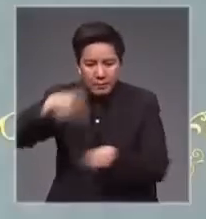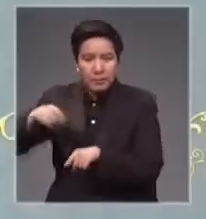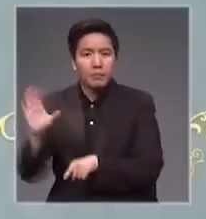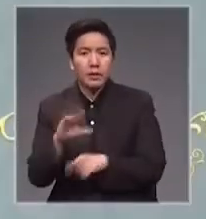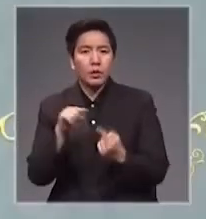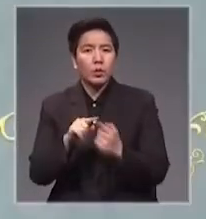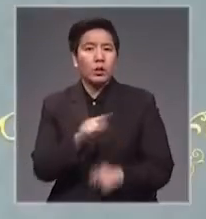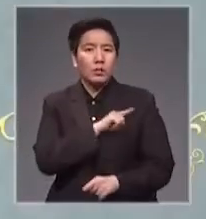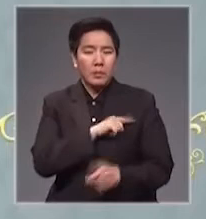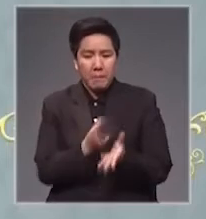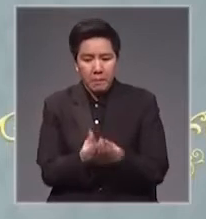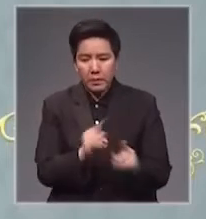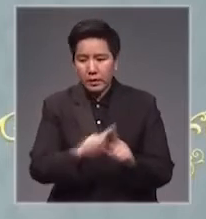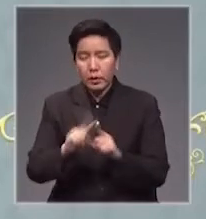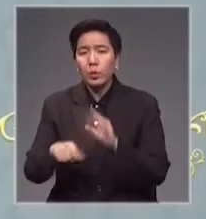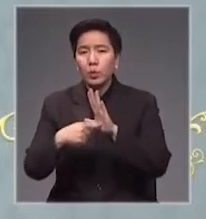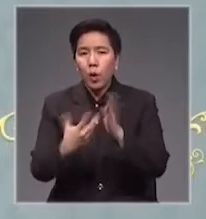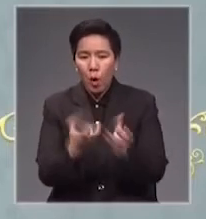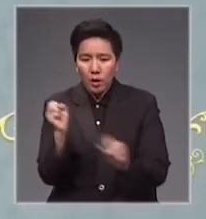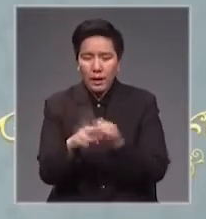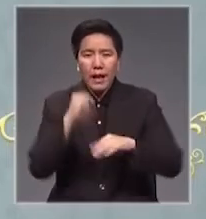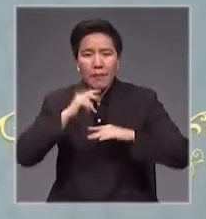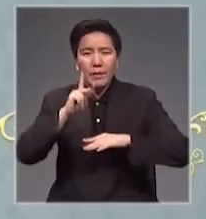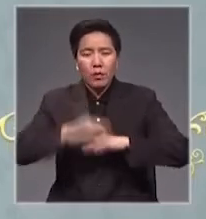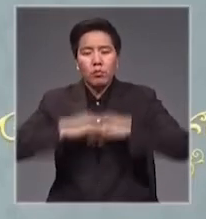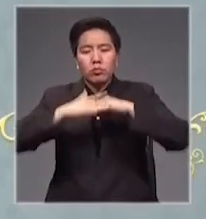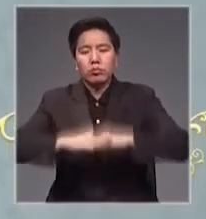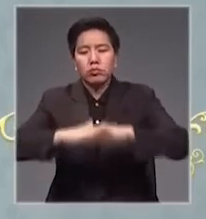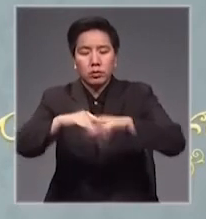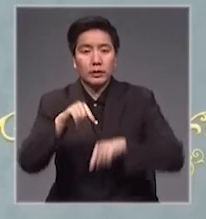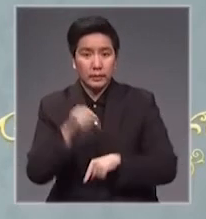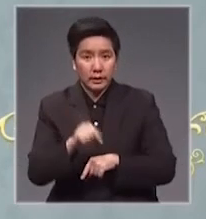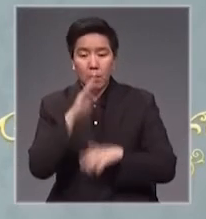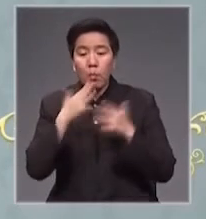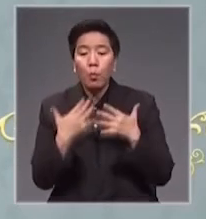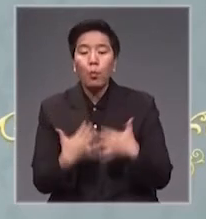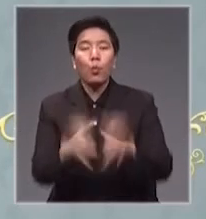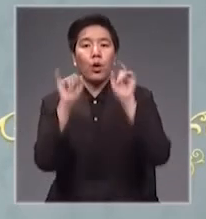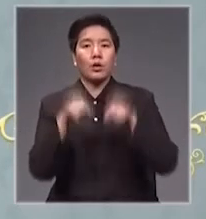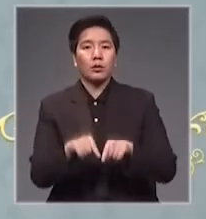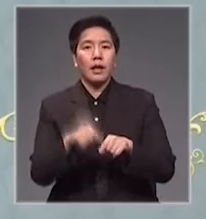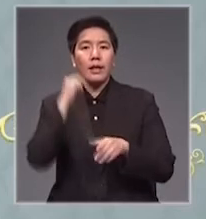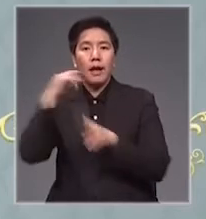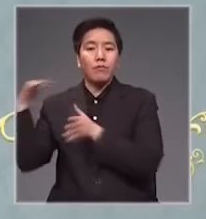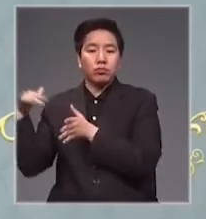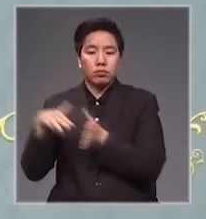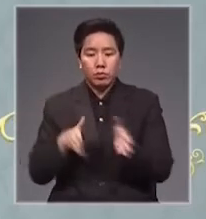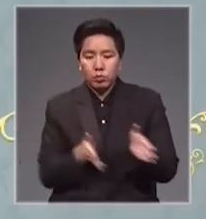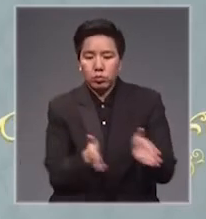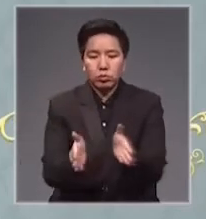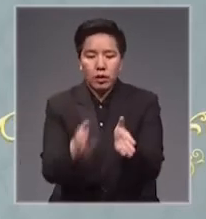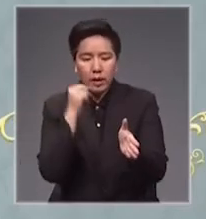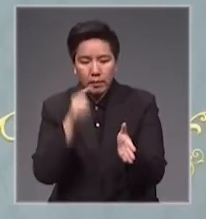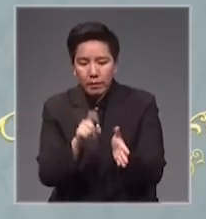ารกิจและพื้นที่เช่นขยะผักตบชวาในชุมชนถ้าปล่อยให้เกิดขึ้นน้ำมาก็ไหลลงคูคลองแม่น้ำทั้ง